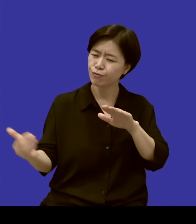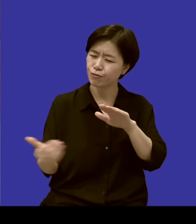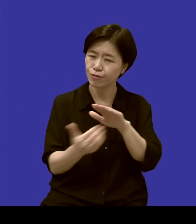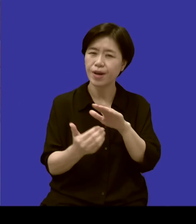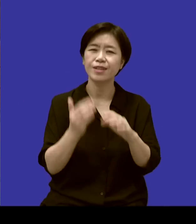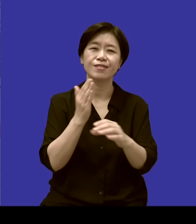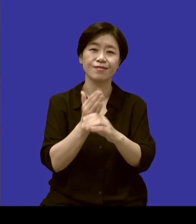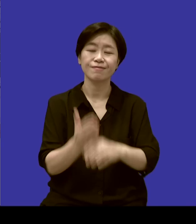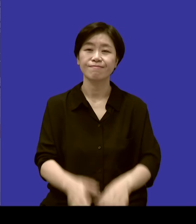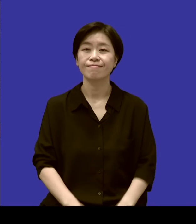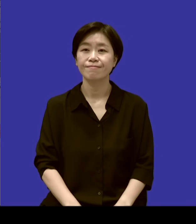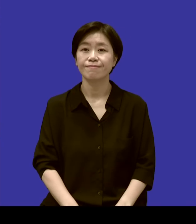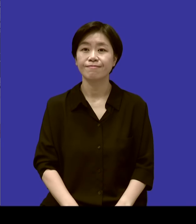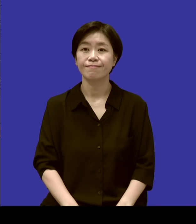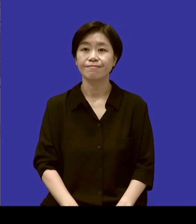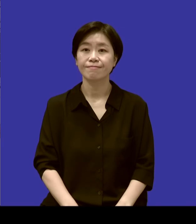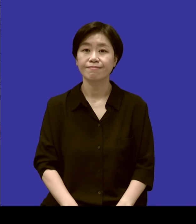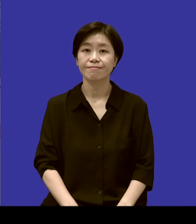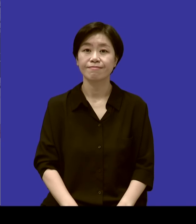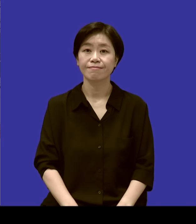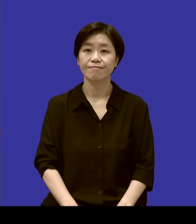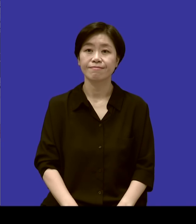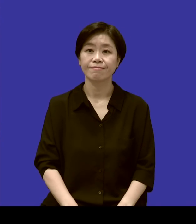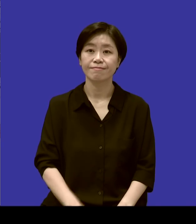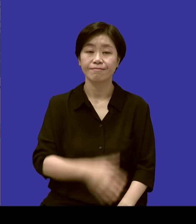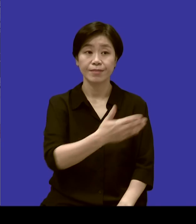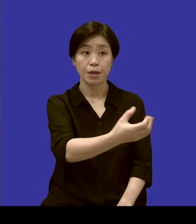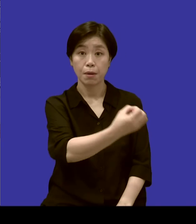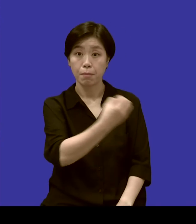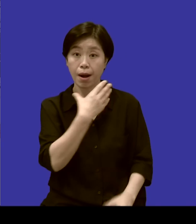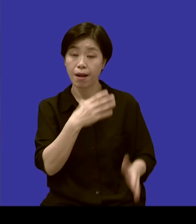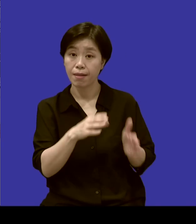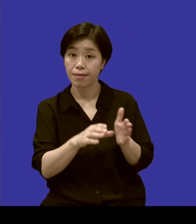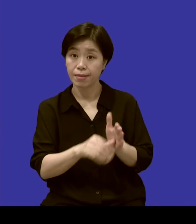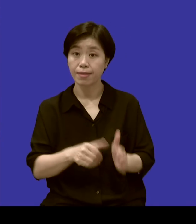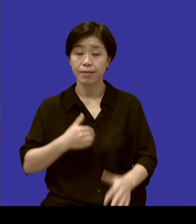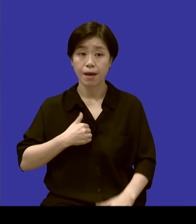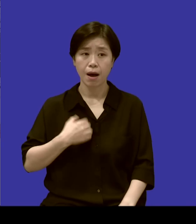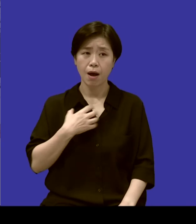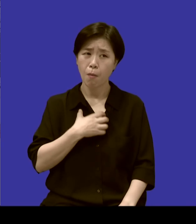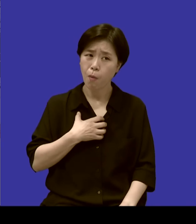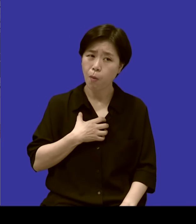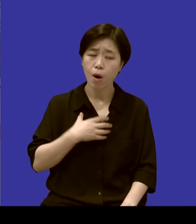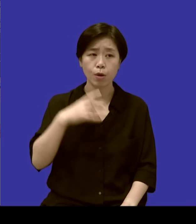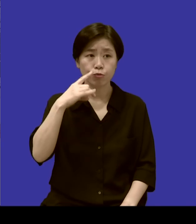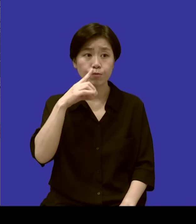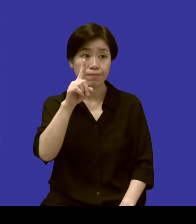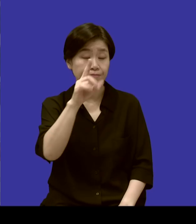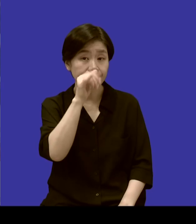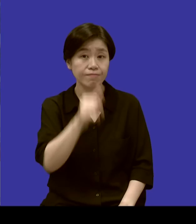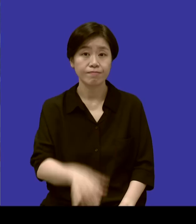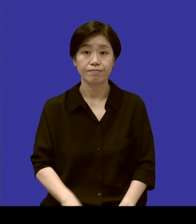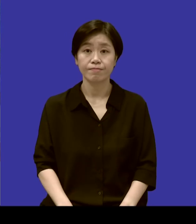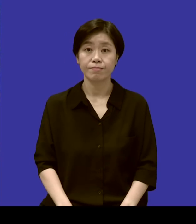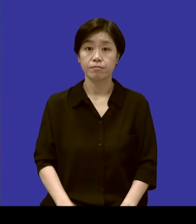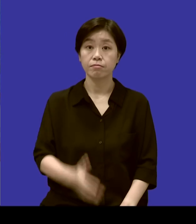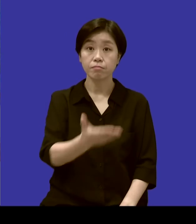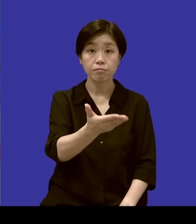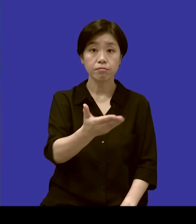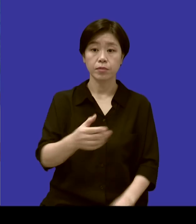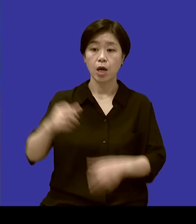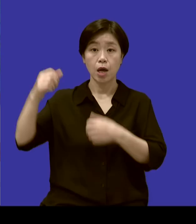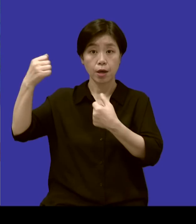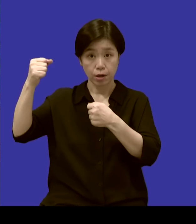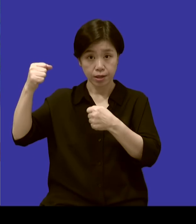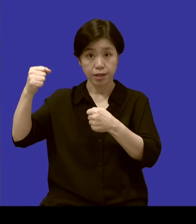아니 근데 이렇게 빠져서 듣고 있는 와중에 뭐가 계속 염려가 되고 궁금하냐면요. 그러면 그 연기 활동을